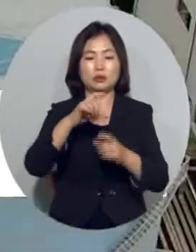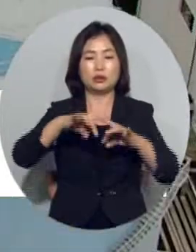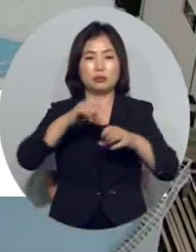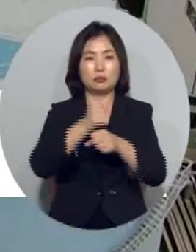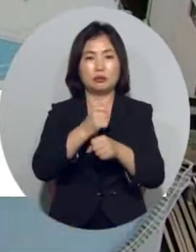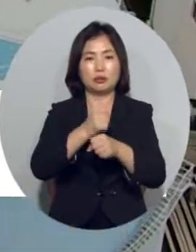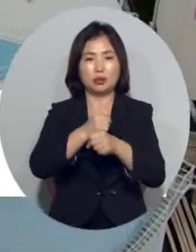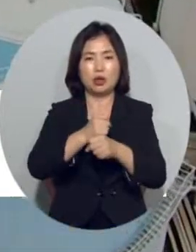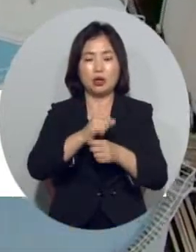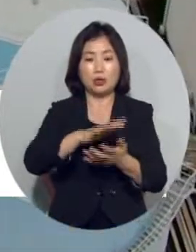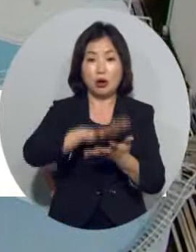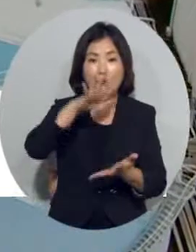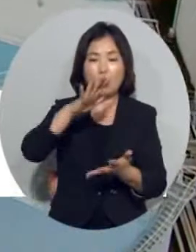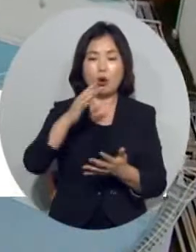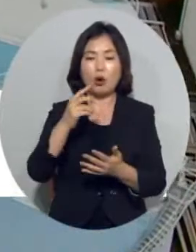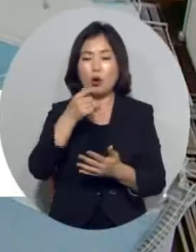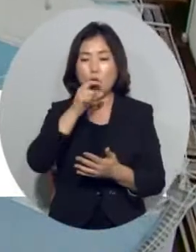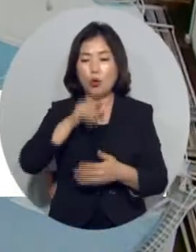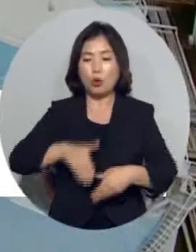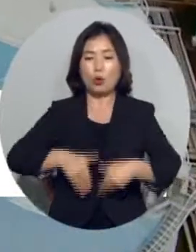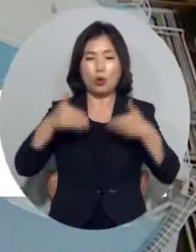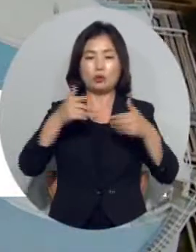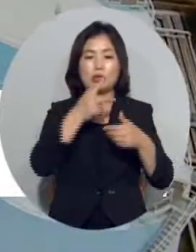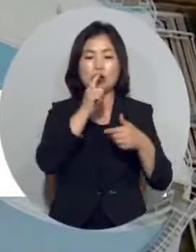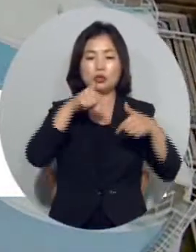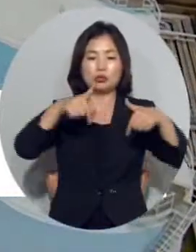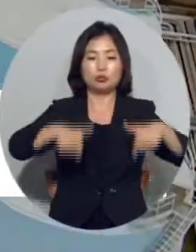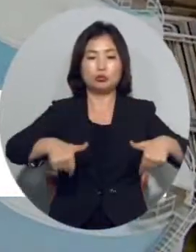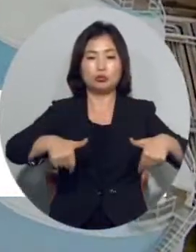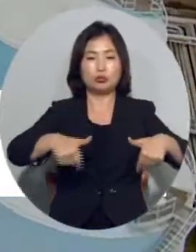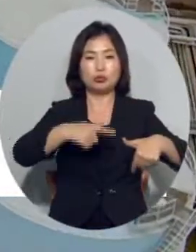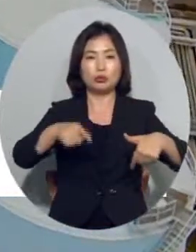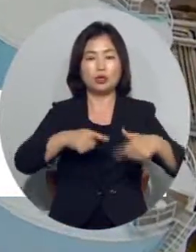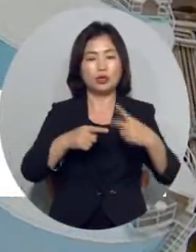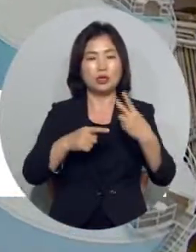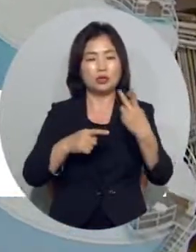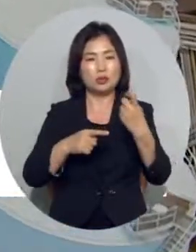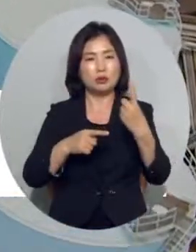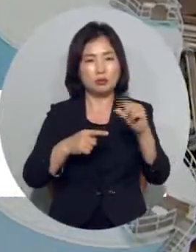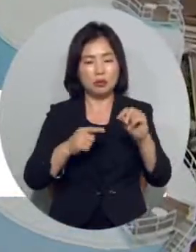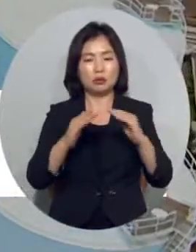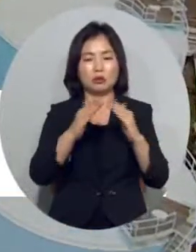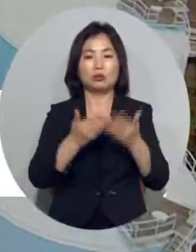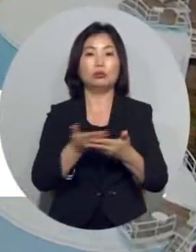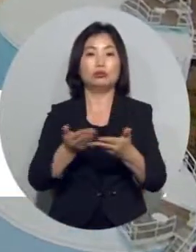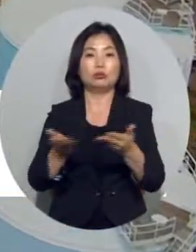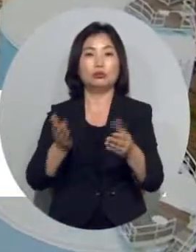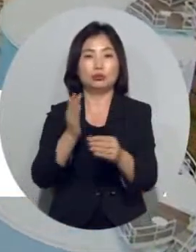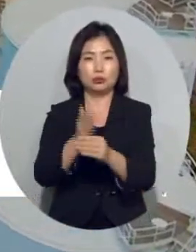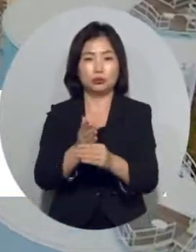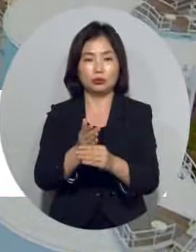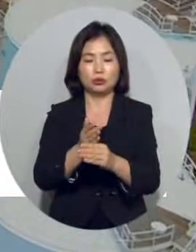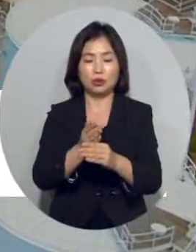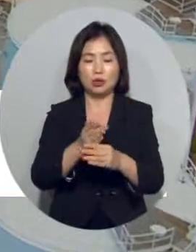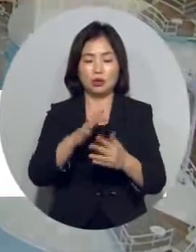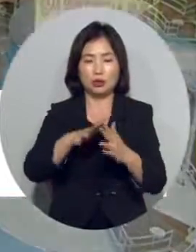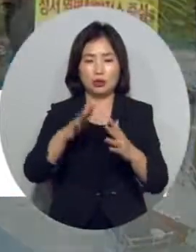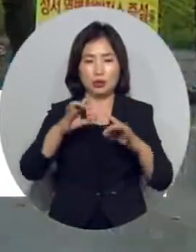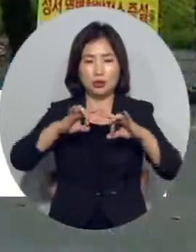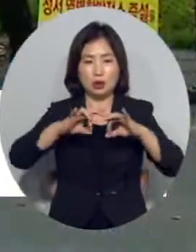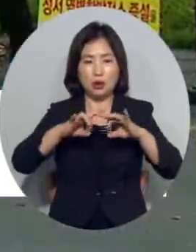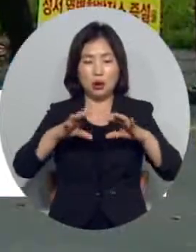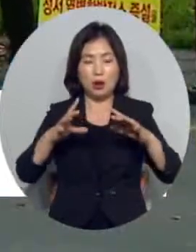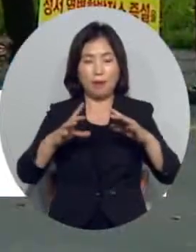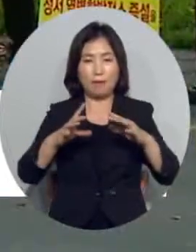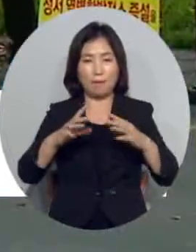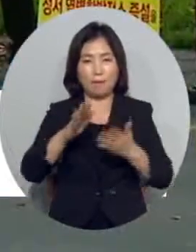과정에서 생긴 열과 온수를 대구 달서구 적을 중심으로 11만 가구의 공급하고 있는데요 이 열병합 발전소의